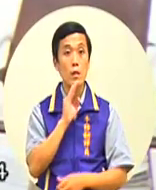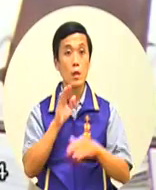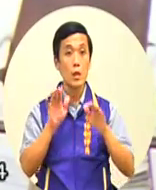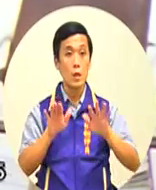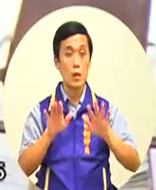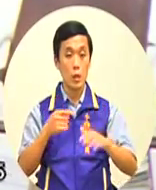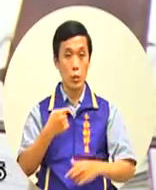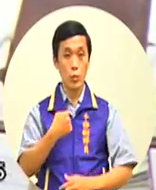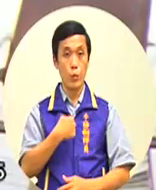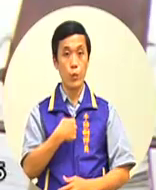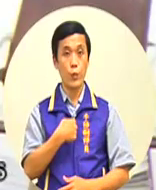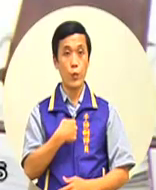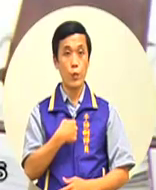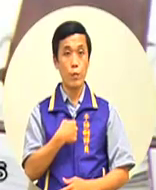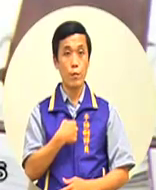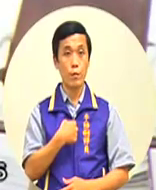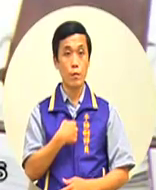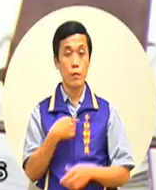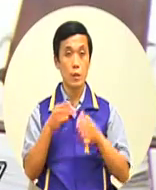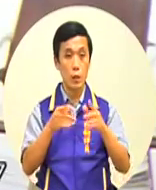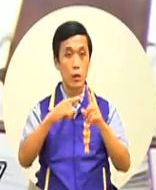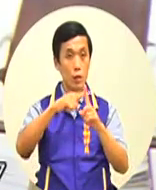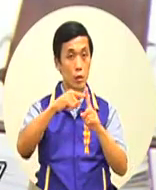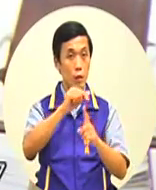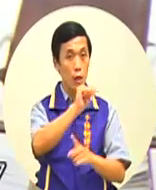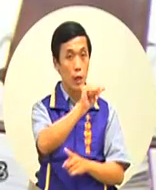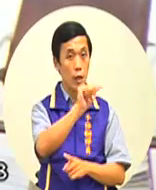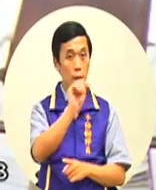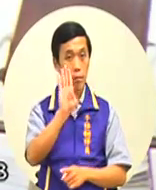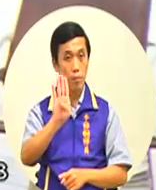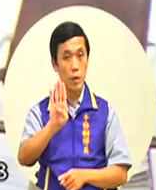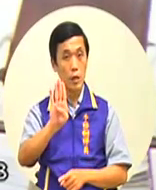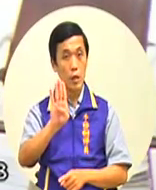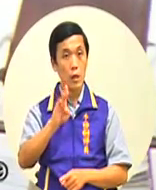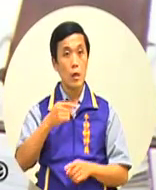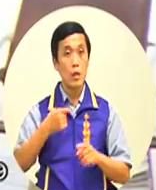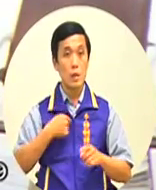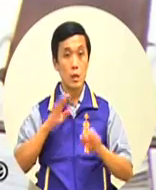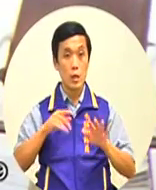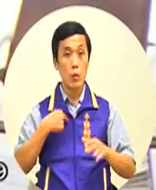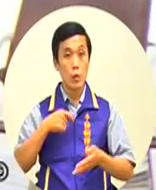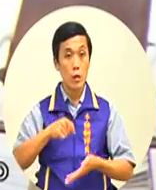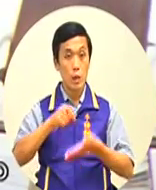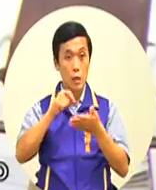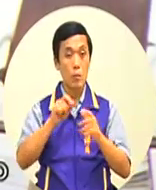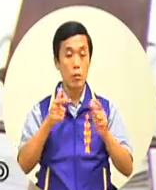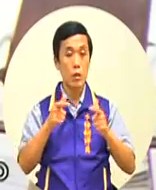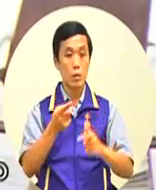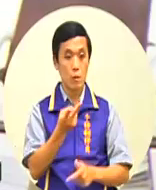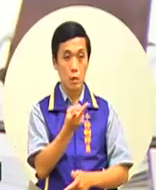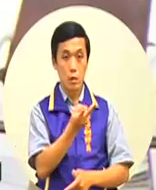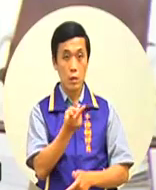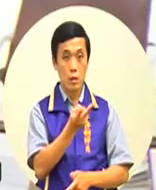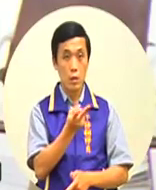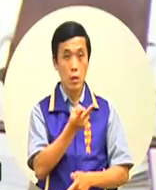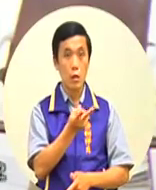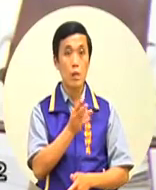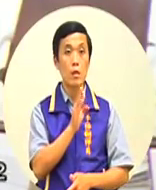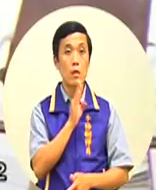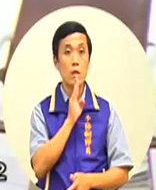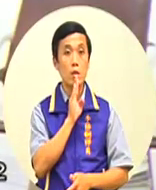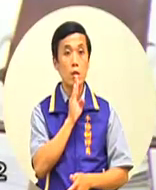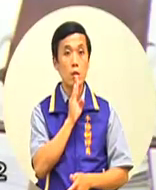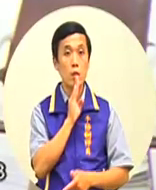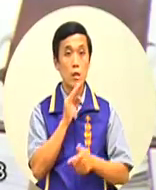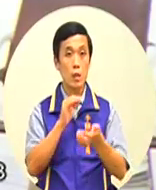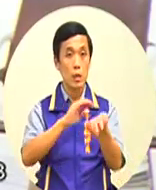席 A 级跟 B 级不是我今天要所要讲的，因为这两级属于哈，它属于